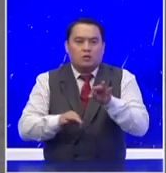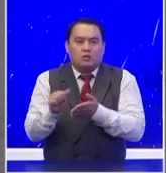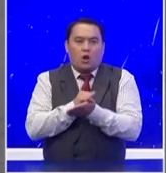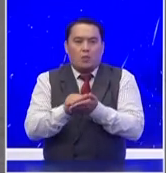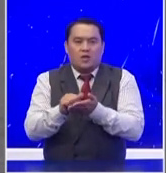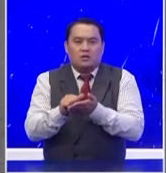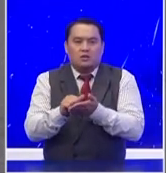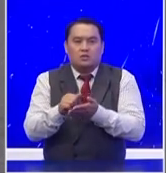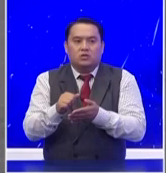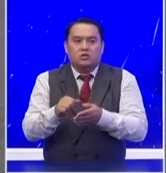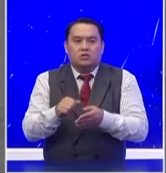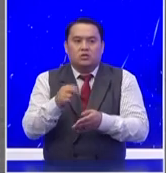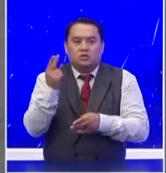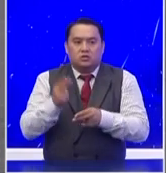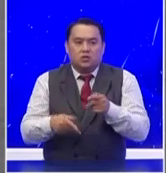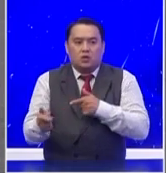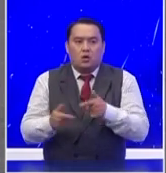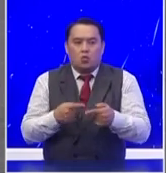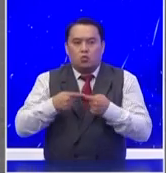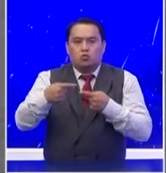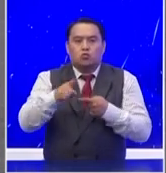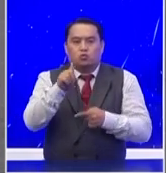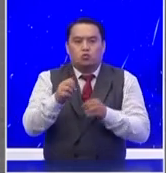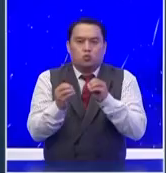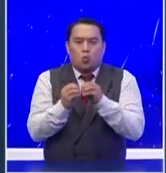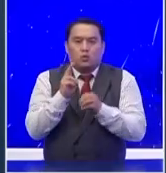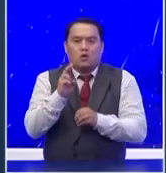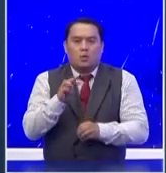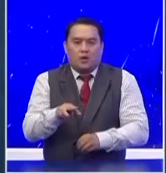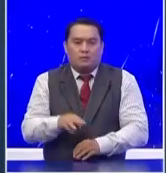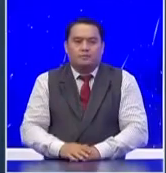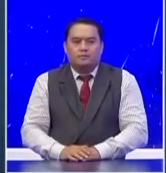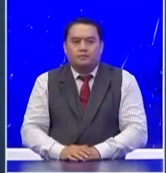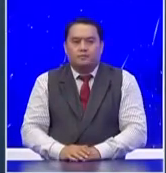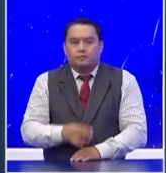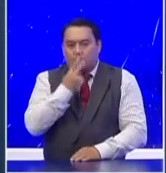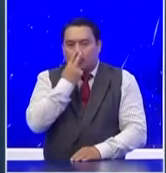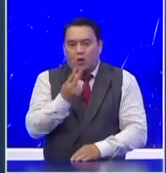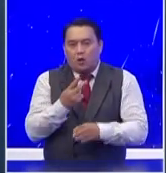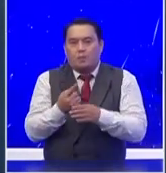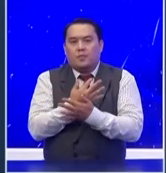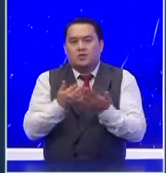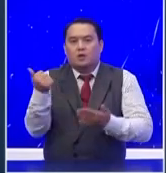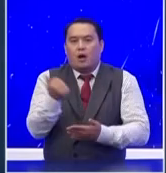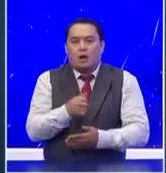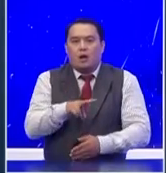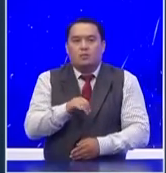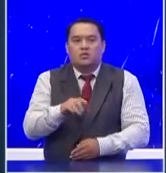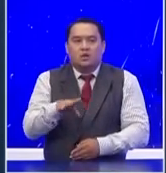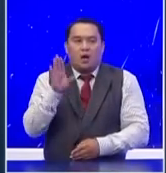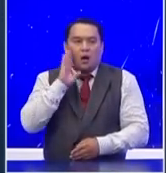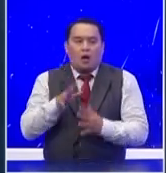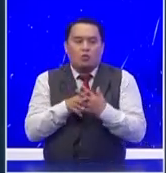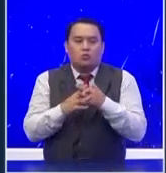документация екінші участок шыққан жоқ. А бұл жолдың ұзындығы өзі 110 шақырым. Мына бейне жазба осыдан бірнеше апта бұрын Лепсі ауылдық